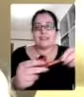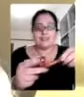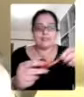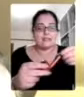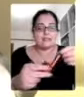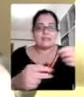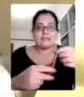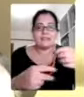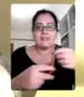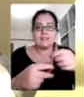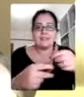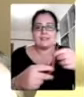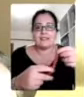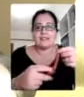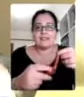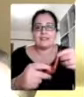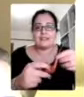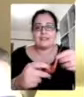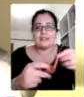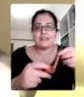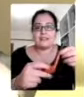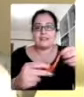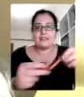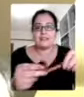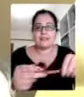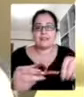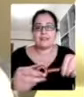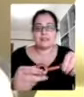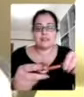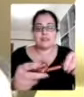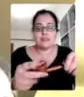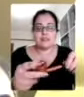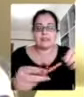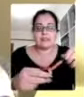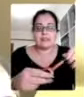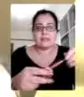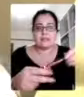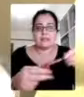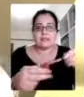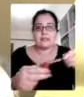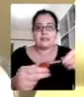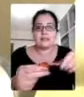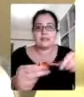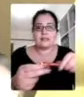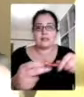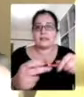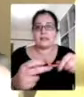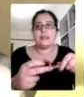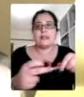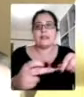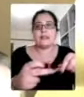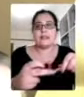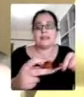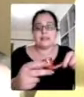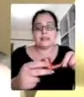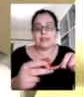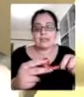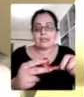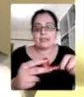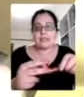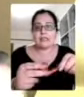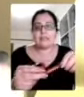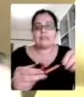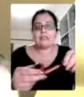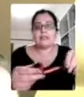diyeyim yani negatif de bir yorum almadım ama hissettim diyeyim. Crown'dan şimdiye kadar bana herhangi bir negatif dönüş olmadı. Evet,